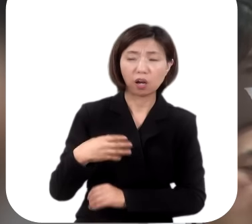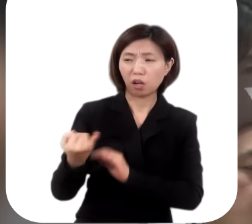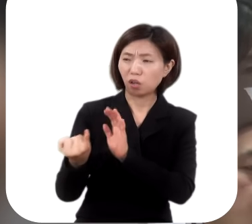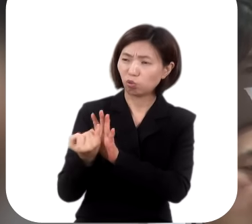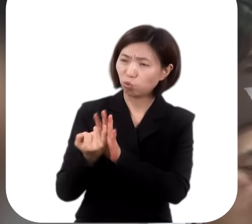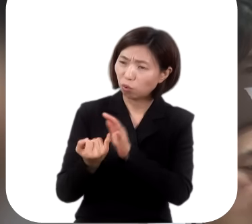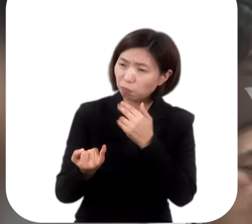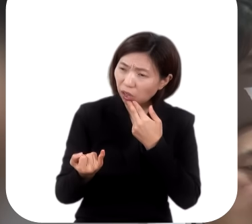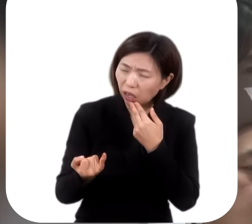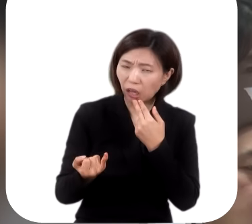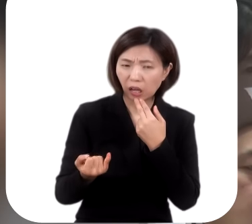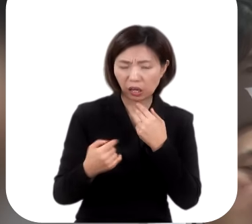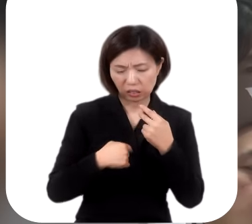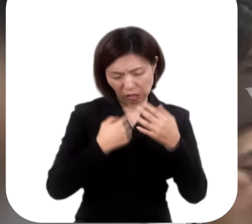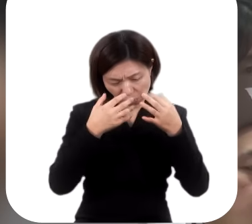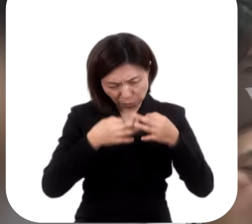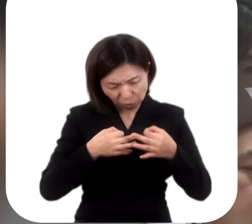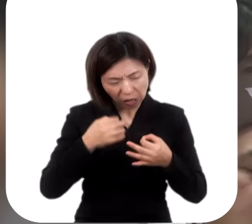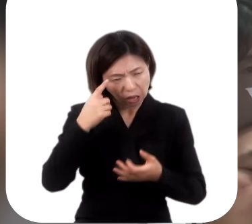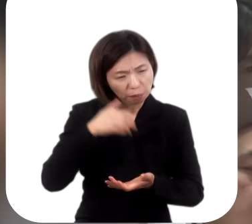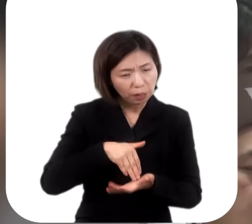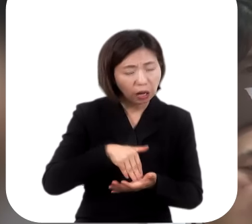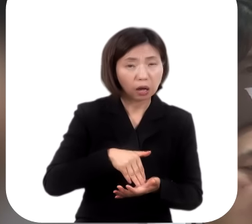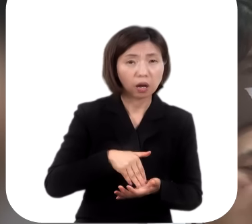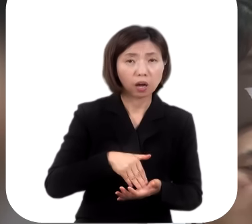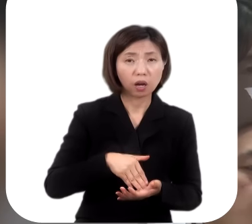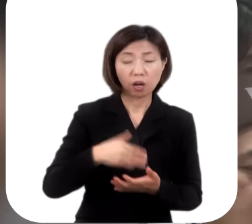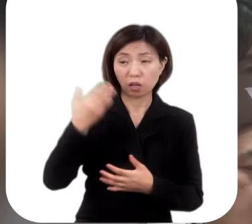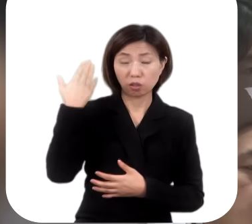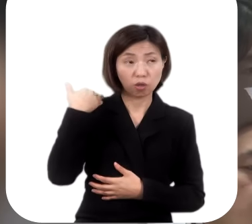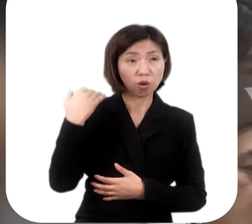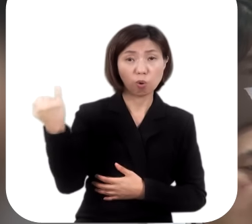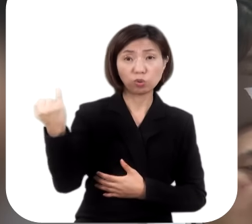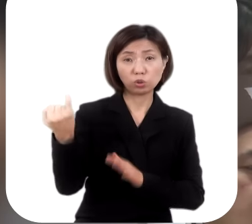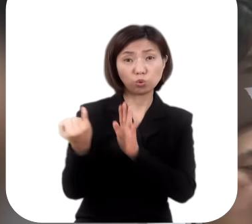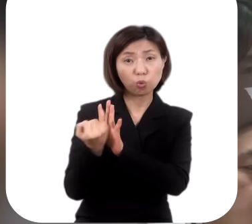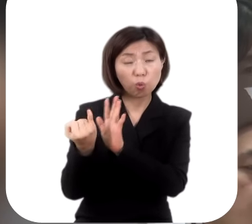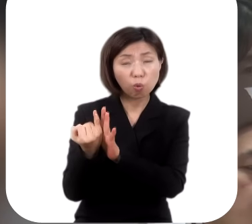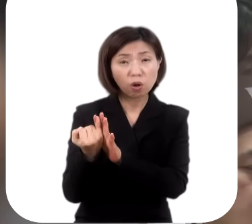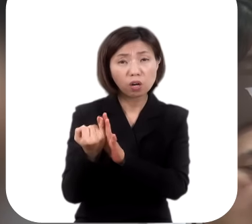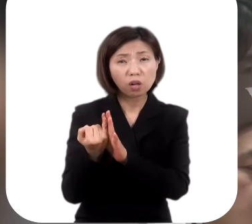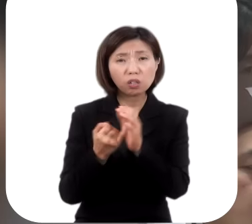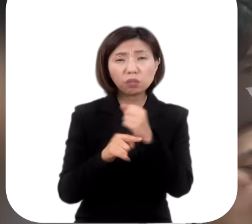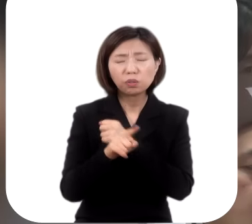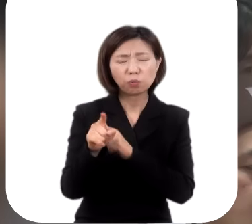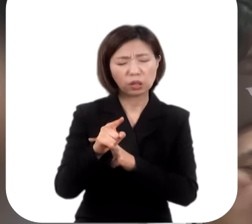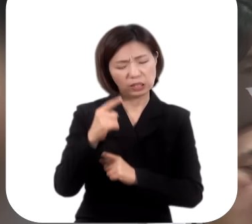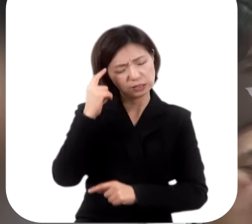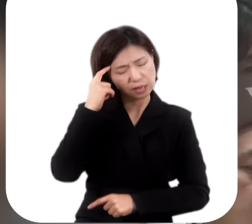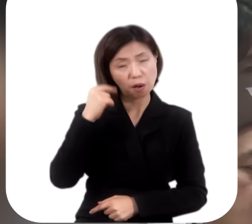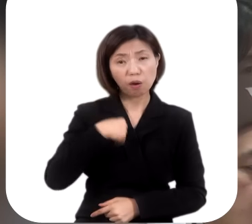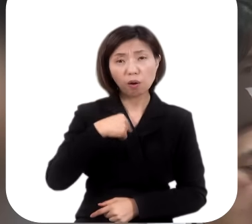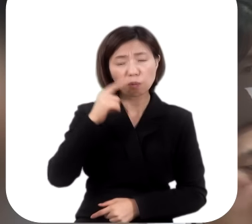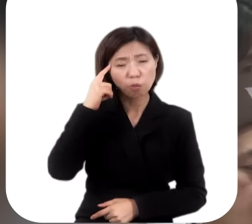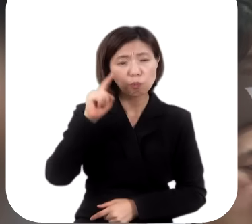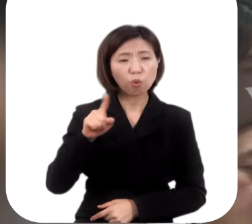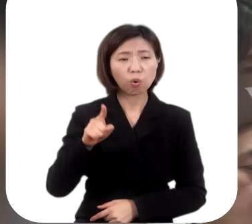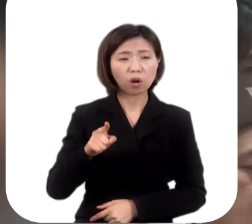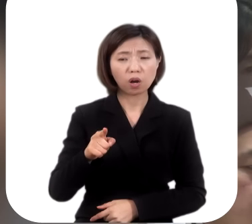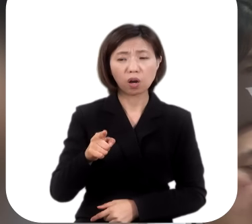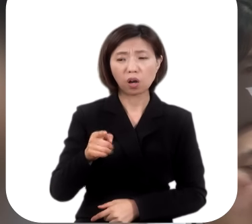때 내가 손을 안 내밀어줬나. 하지만 그 언니, 그때 당시 그 언니 도와주는 거는 진짜